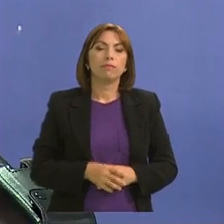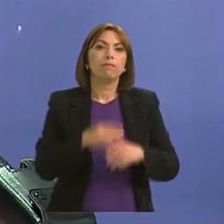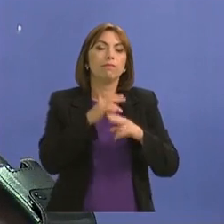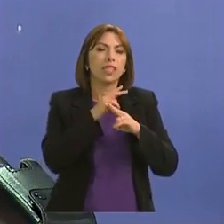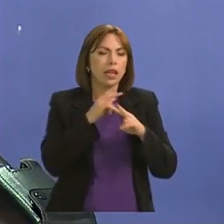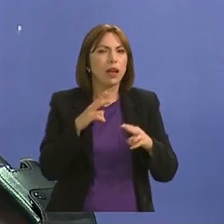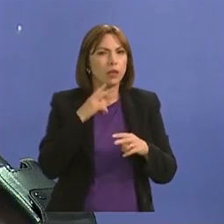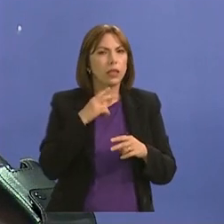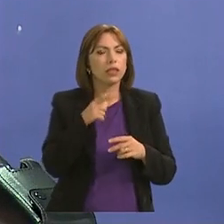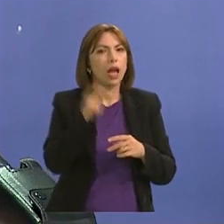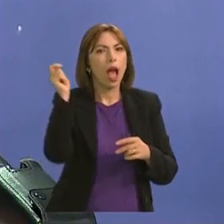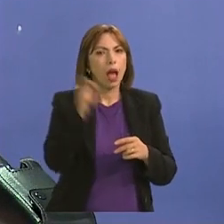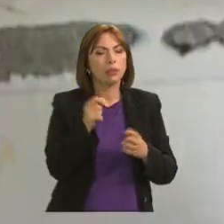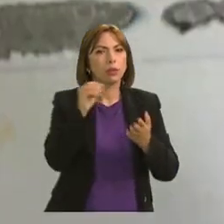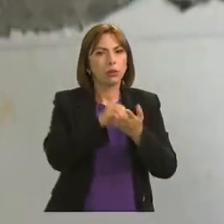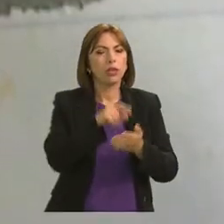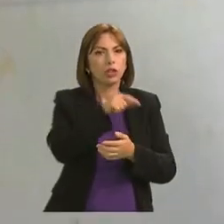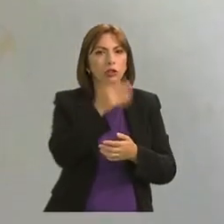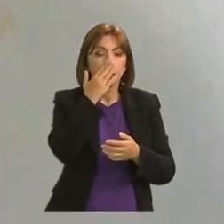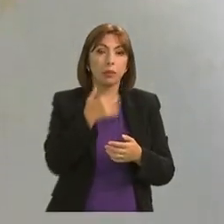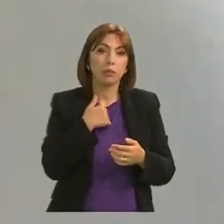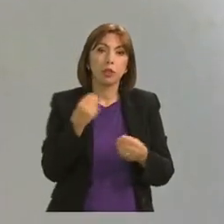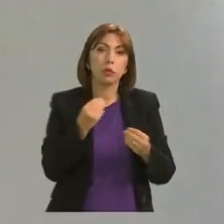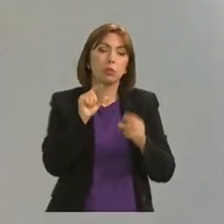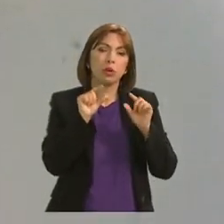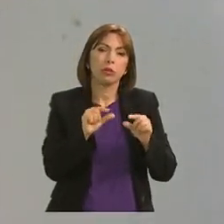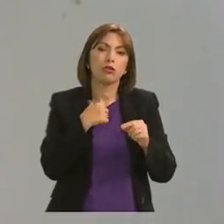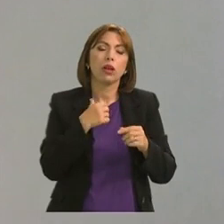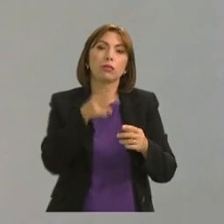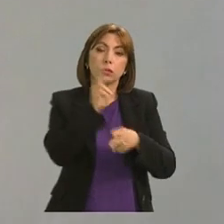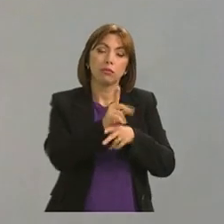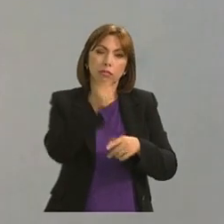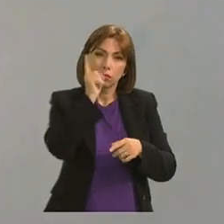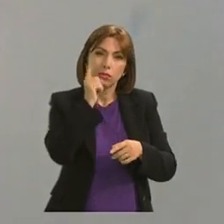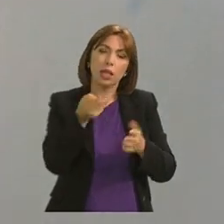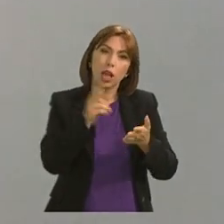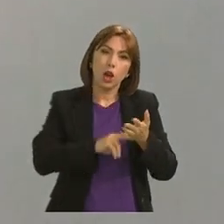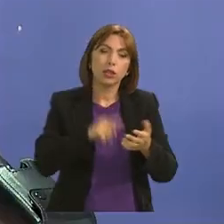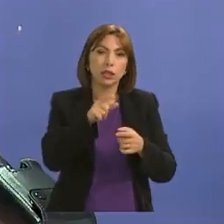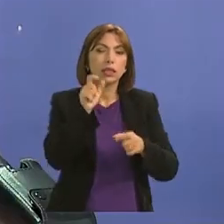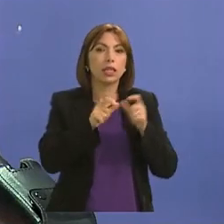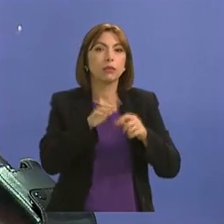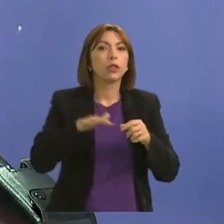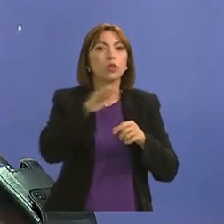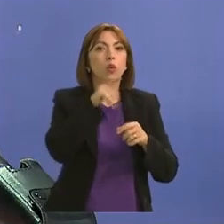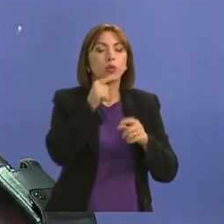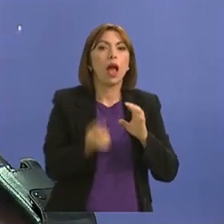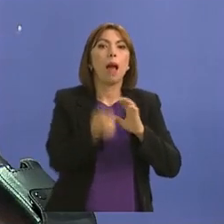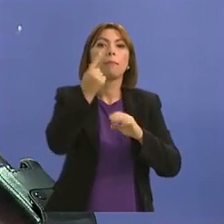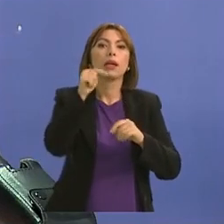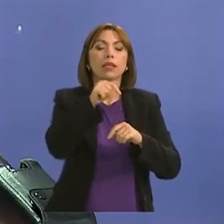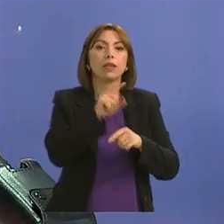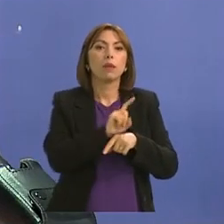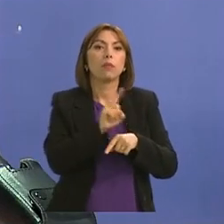Tragicomic este că amenziile aplicate de acestea, în opinia mea, sunt mult mai mici. Atragem încă o dată atenția asupra zonelor din care apar astfel